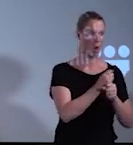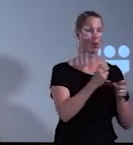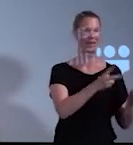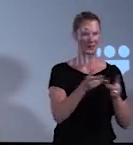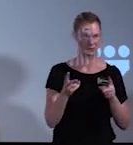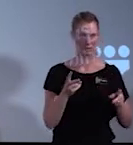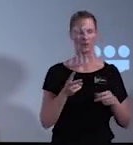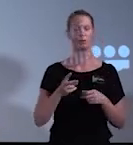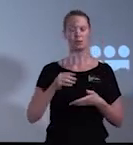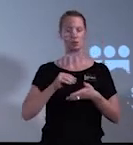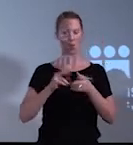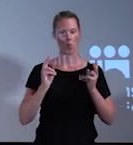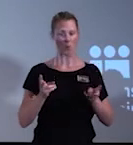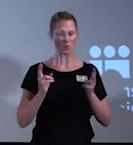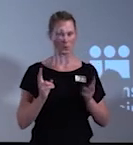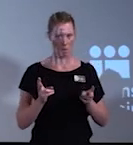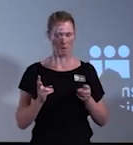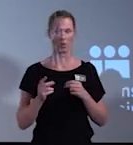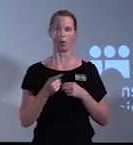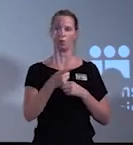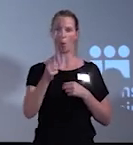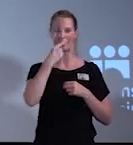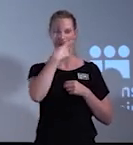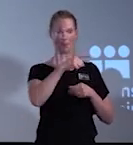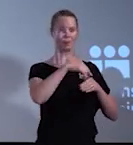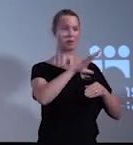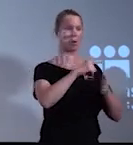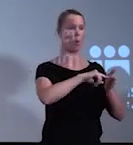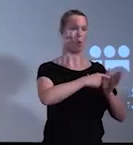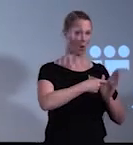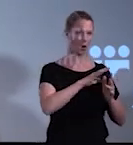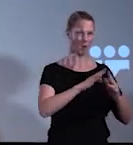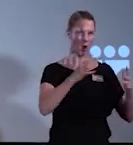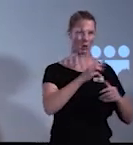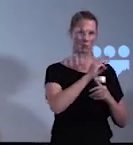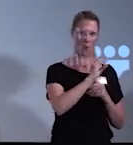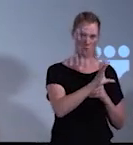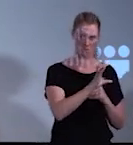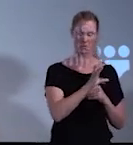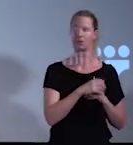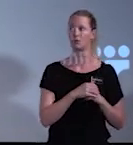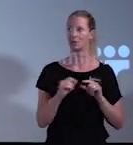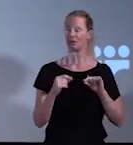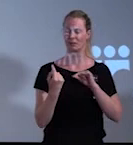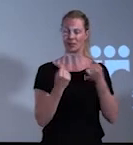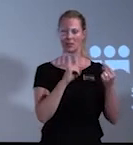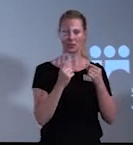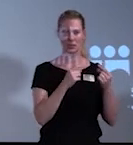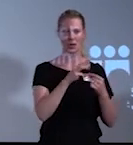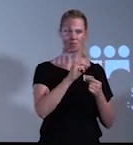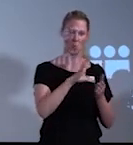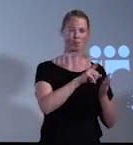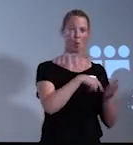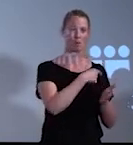det står också mycket riktigt även om att de kommer att drabbas hårdast utav den här ökade momsen. Och det diskuteras